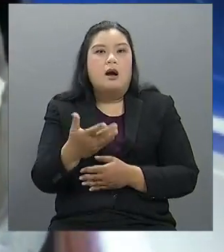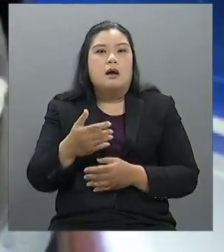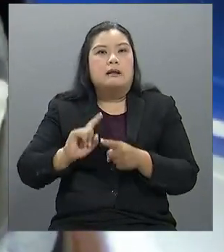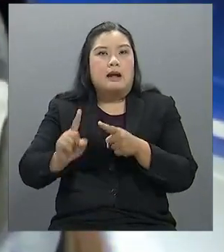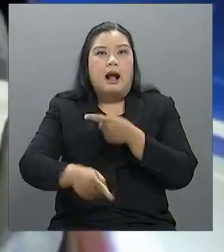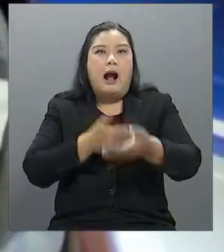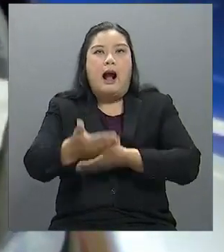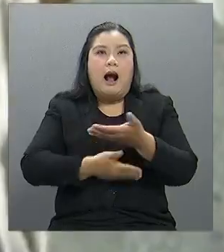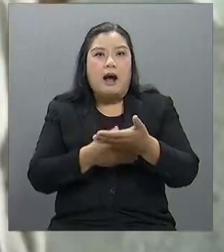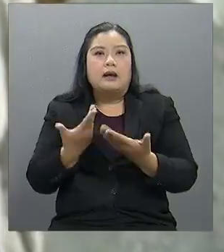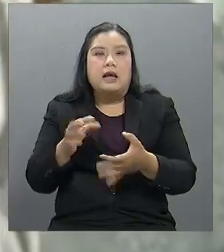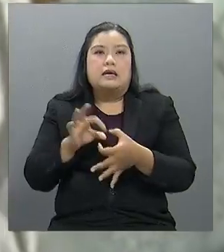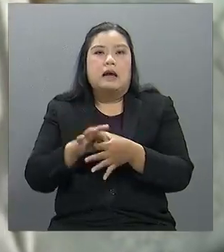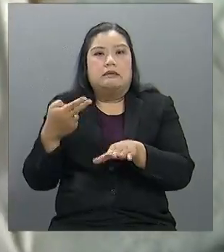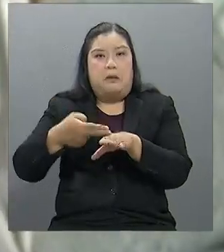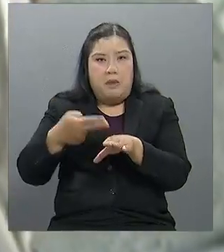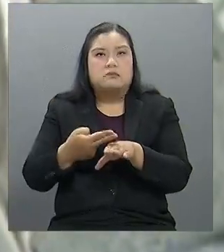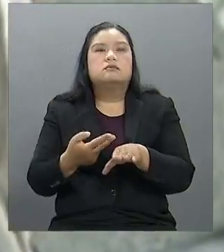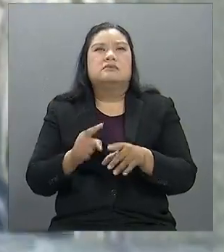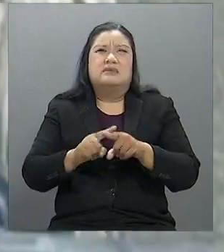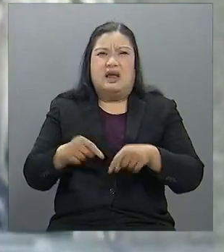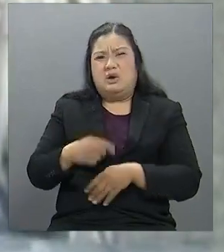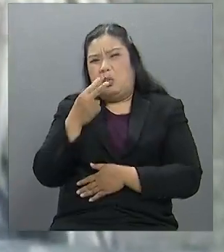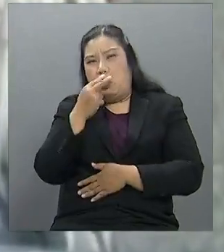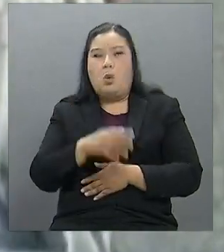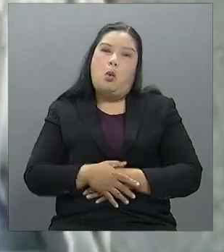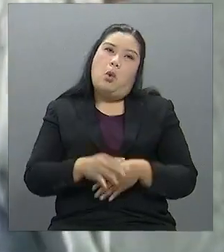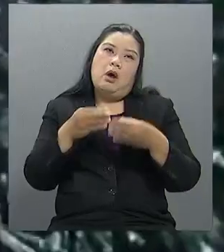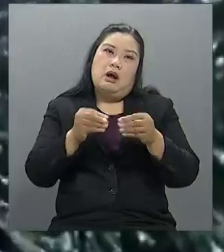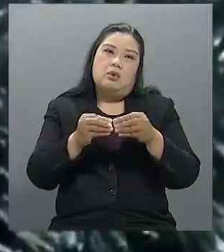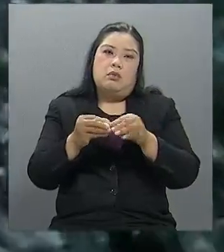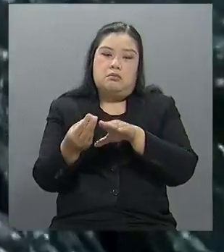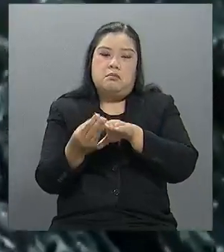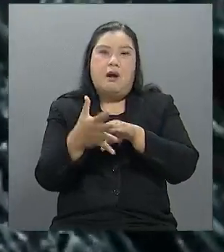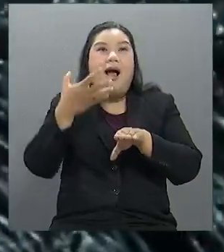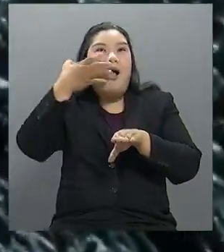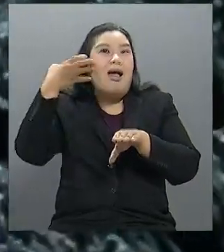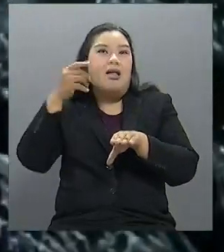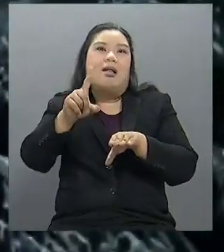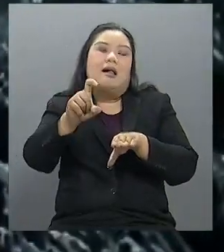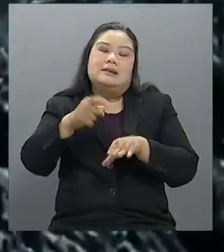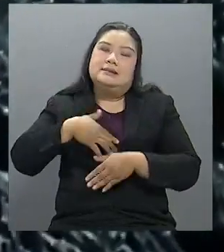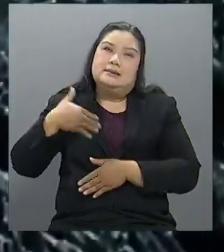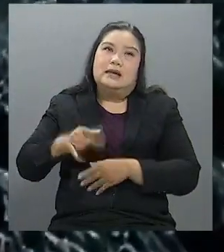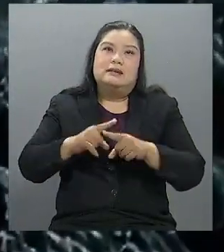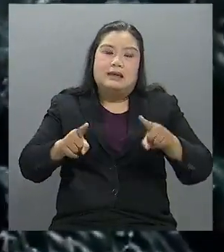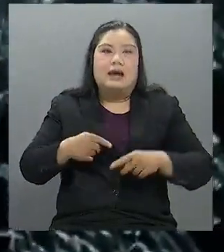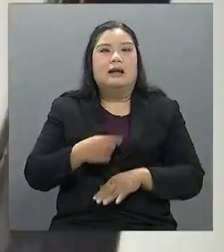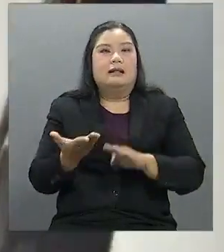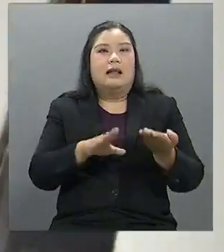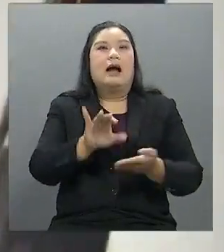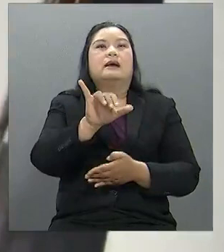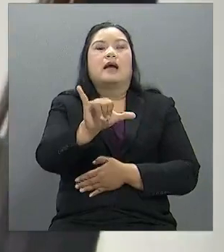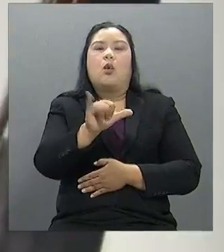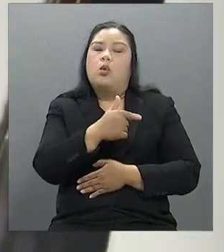ดูท่าทางแล้วคงไม่พอกับค่ากระจกที่แตกที่เสียหายเนี่ยแต่โชคดีชีวิตยังอยู่ยังรอดยังไม่มีใครบาดเ